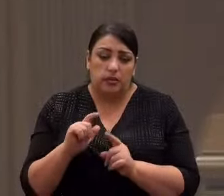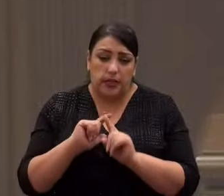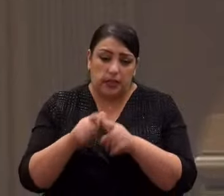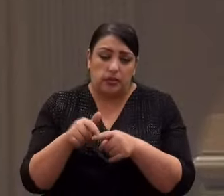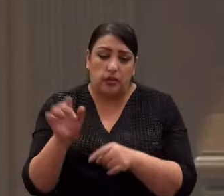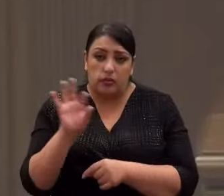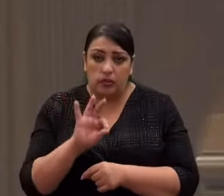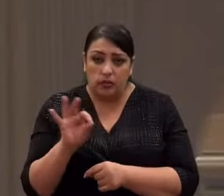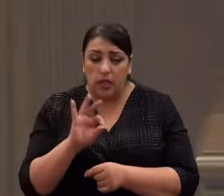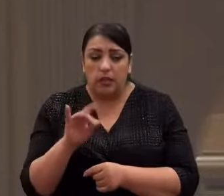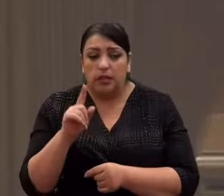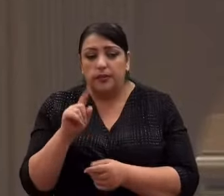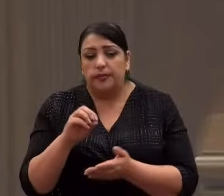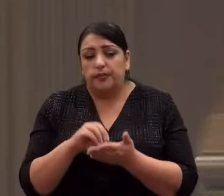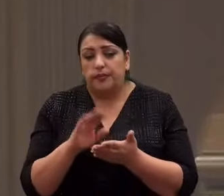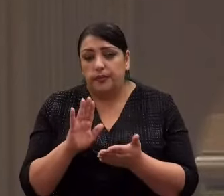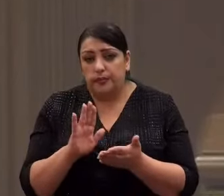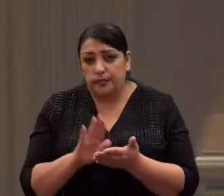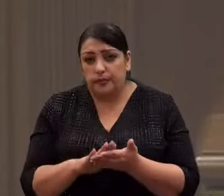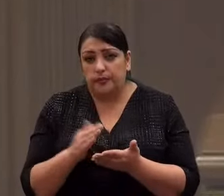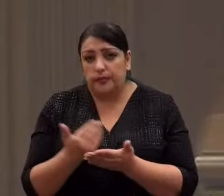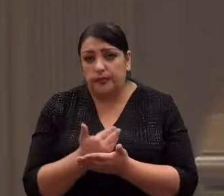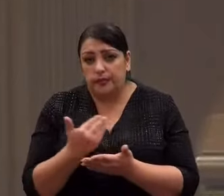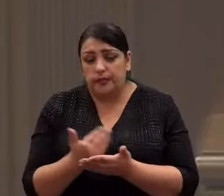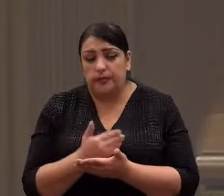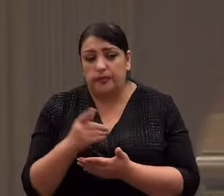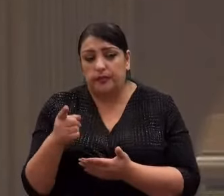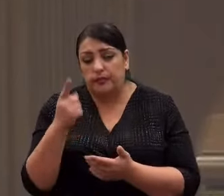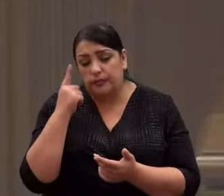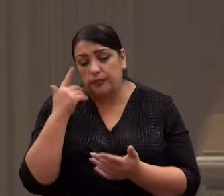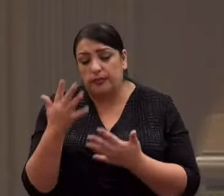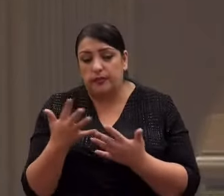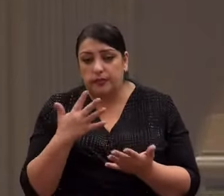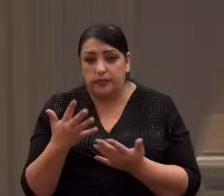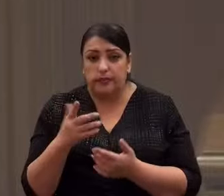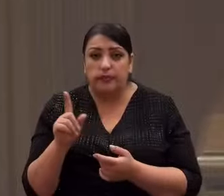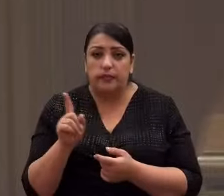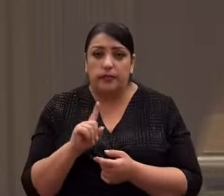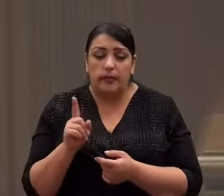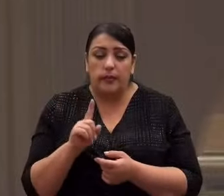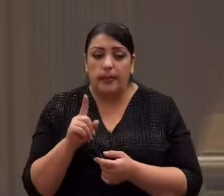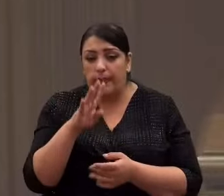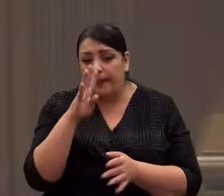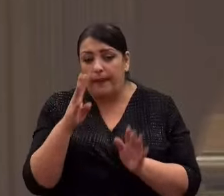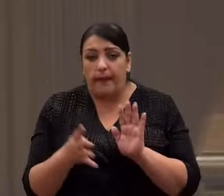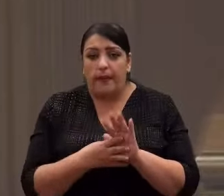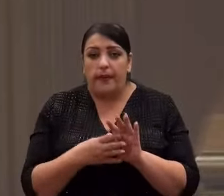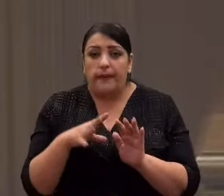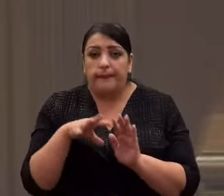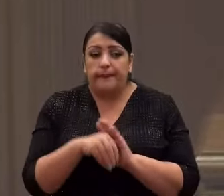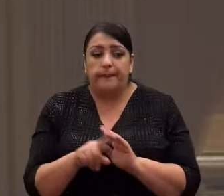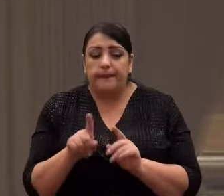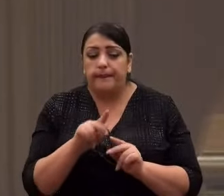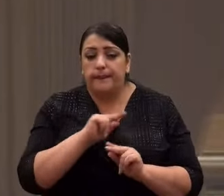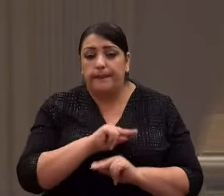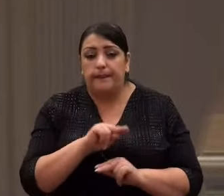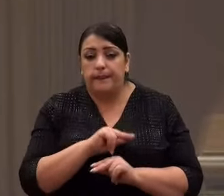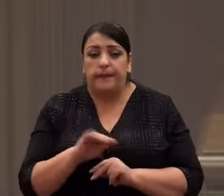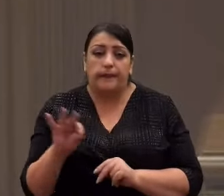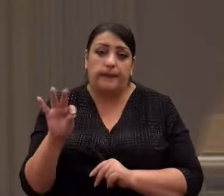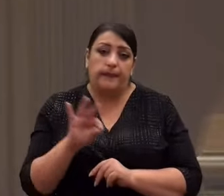մի քանի տվյալ կնշեմ, որպեսզի պատկերացում կազմեք մեր այս տարվա 9 ամիսների ընթացքում կատարած աշխատանքի